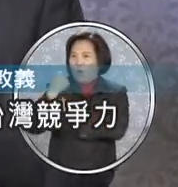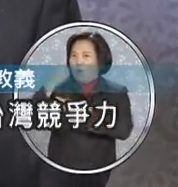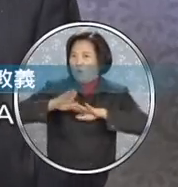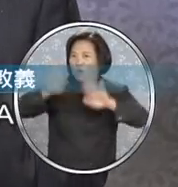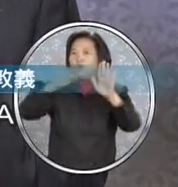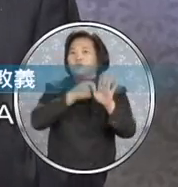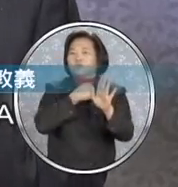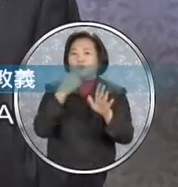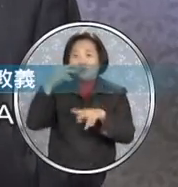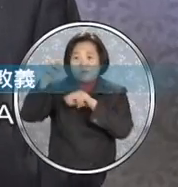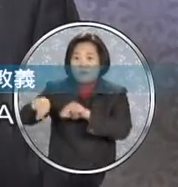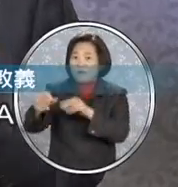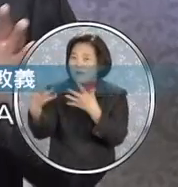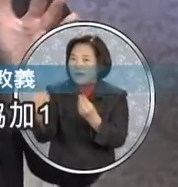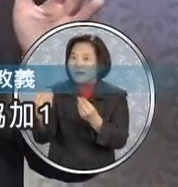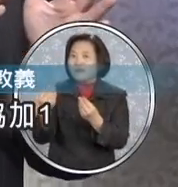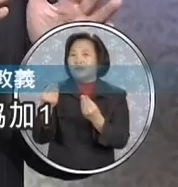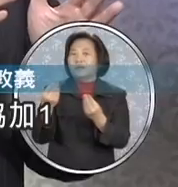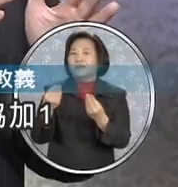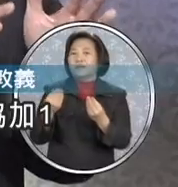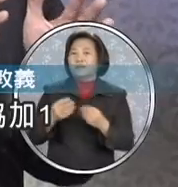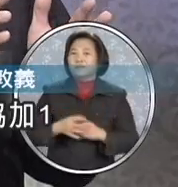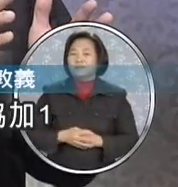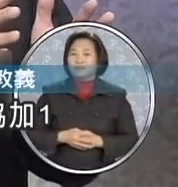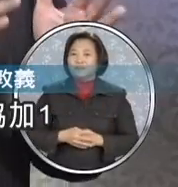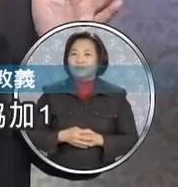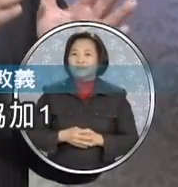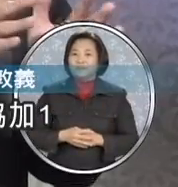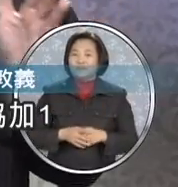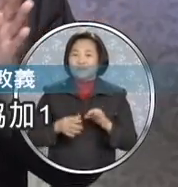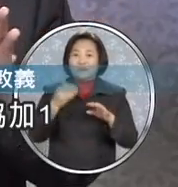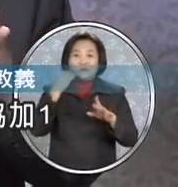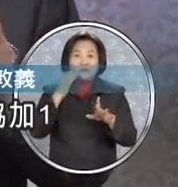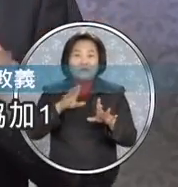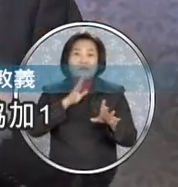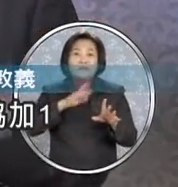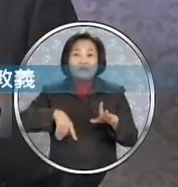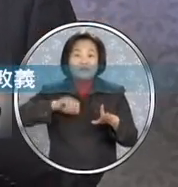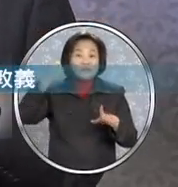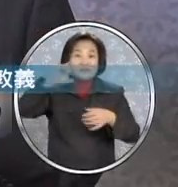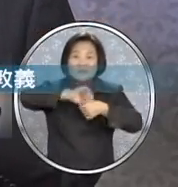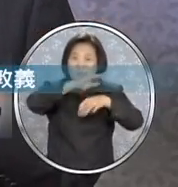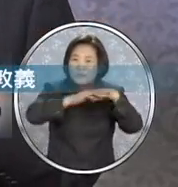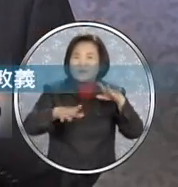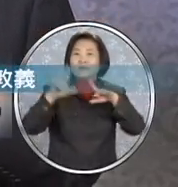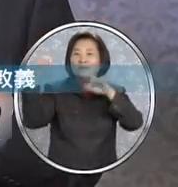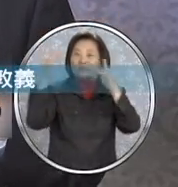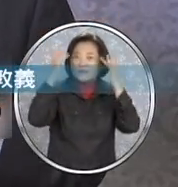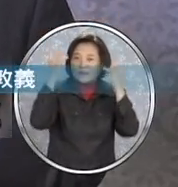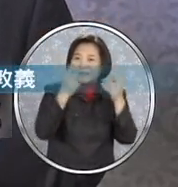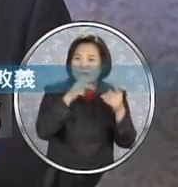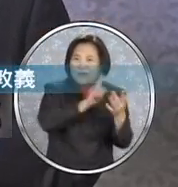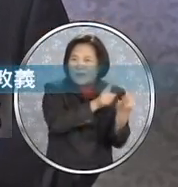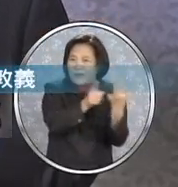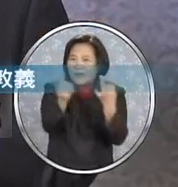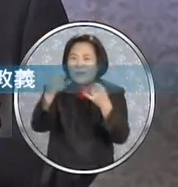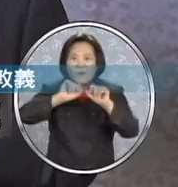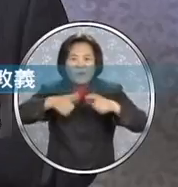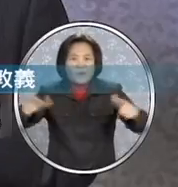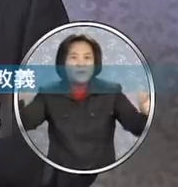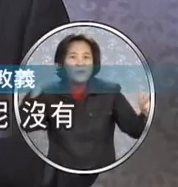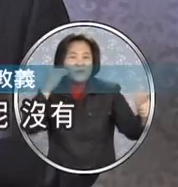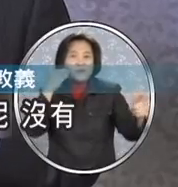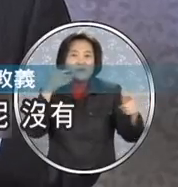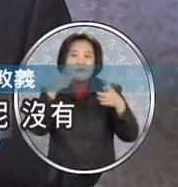因为不签 ACFA。没有办法抗拒东协加一对我们的威胁，但是有没有加速